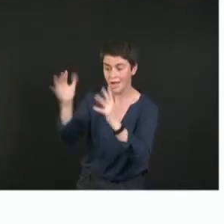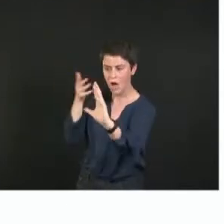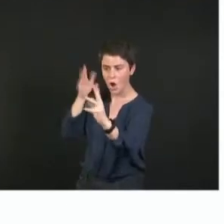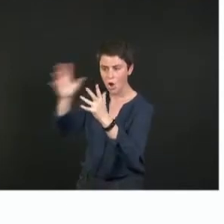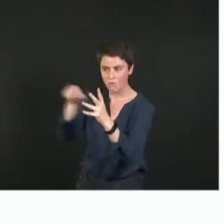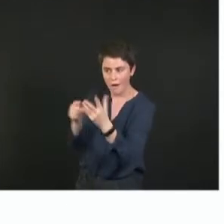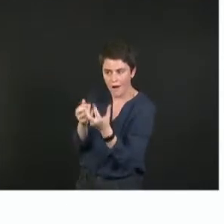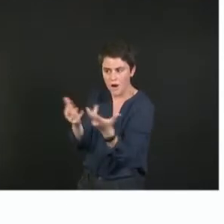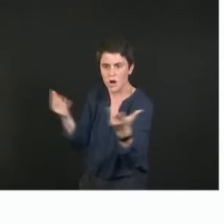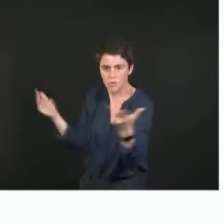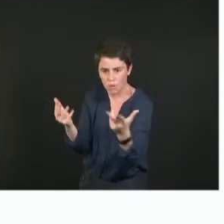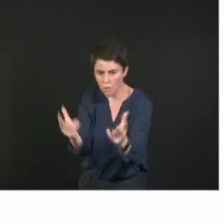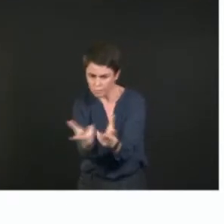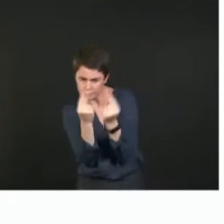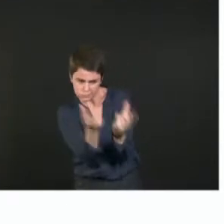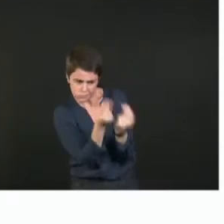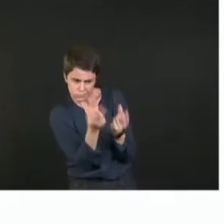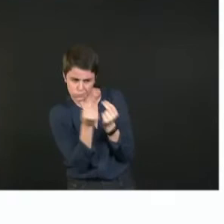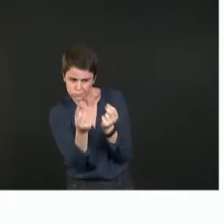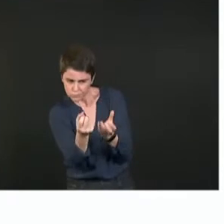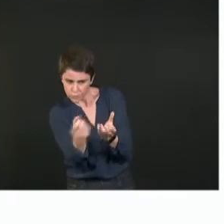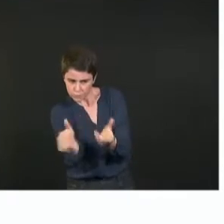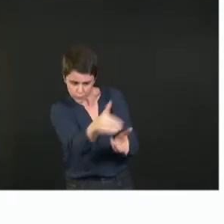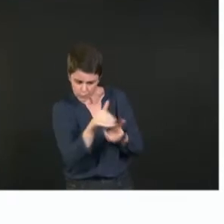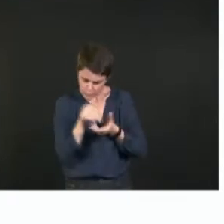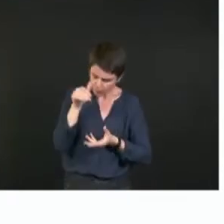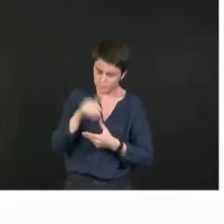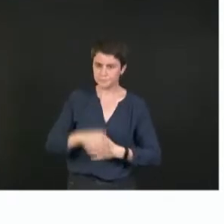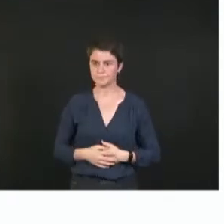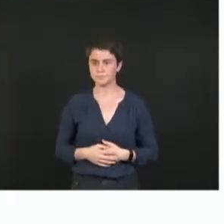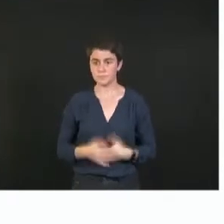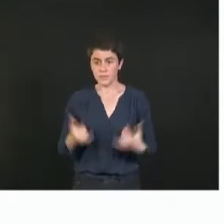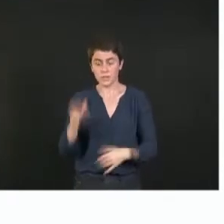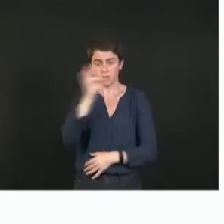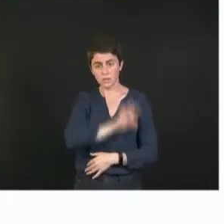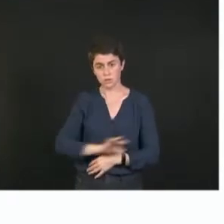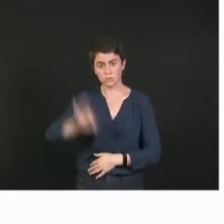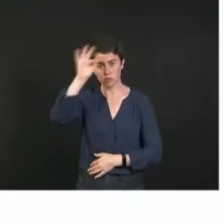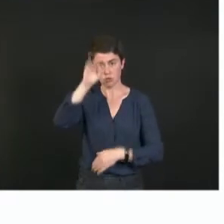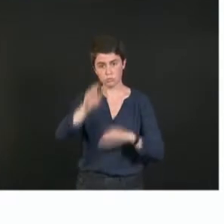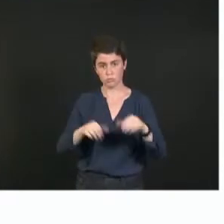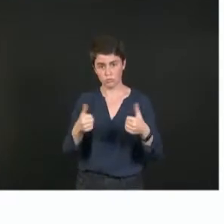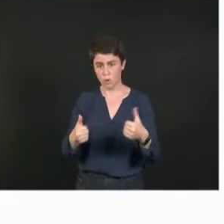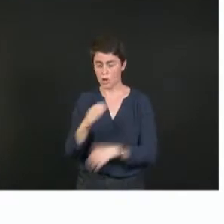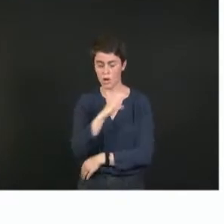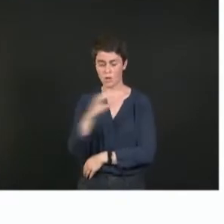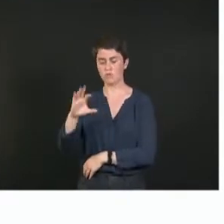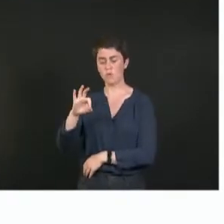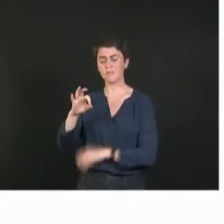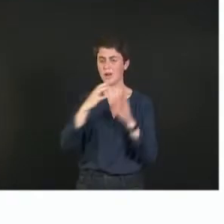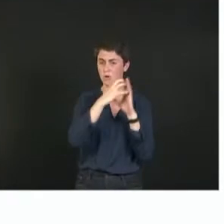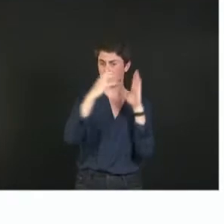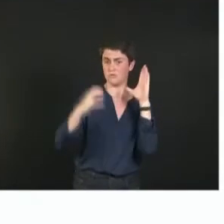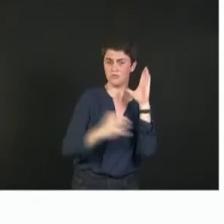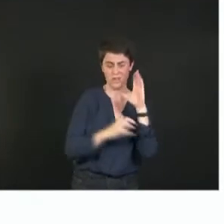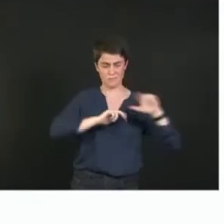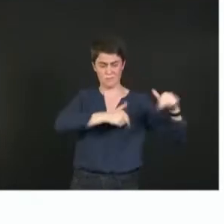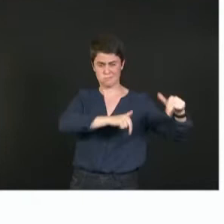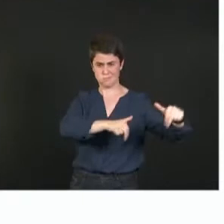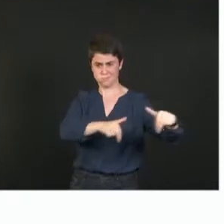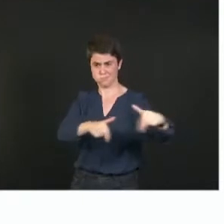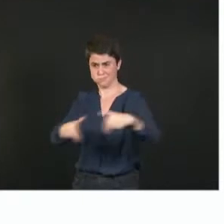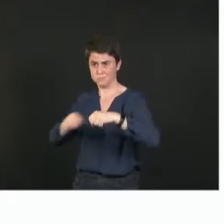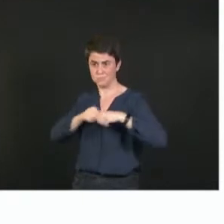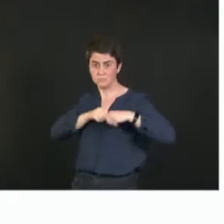métropole. Et donc, il y a effectivement cet outil qui fonctionne bien. En France, il y a plus de 150 chartes forestières qui sont